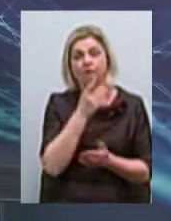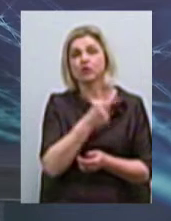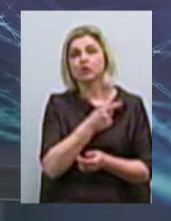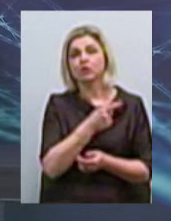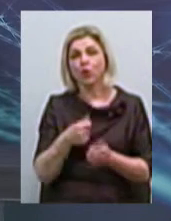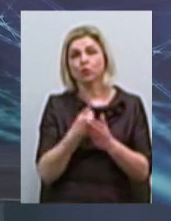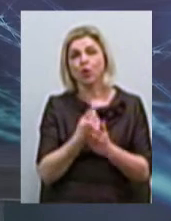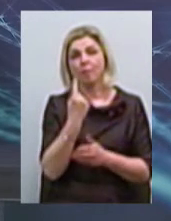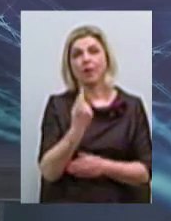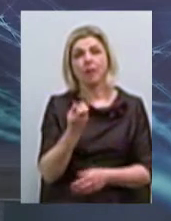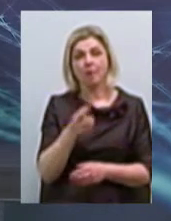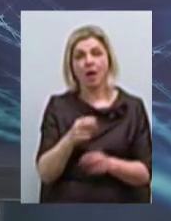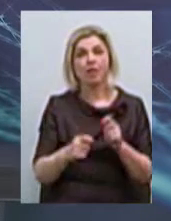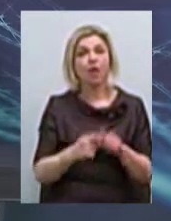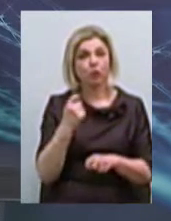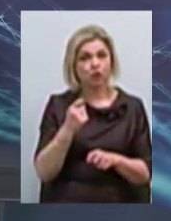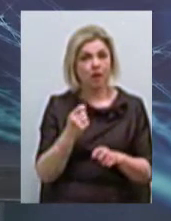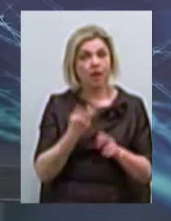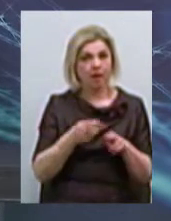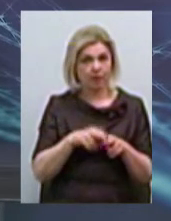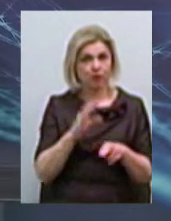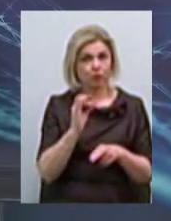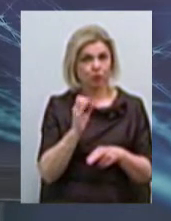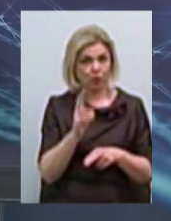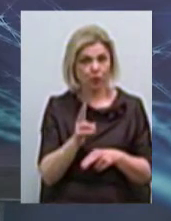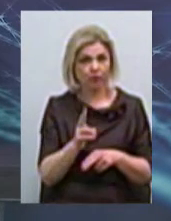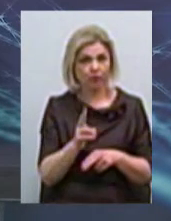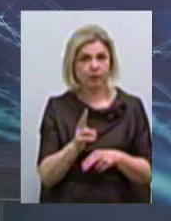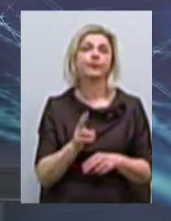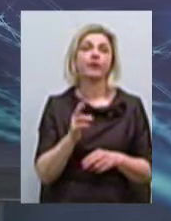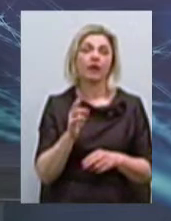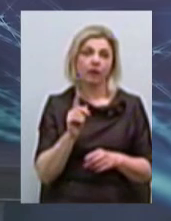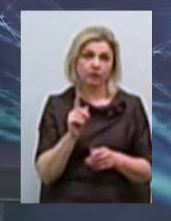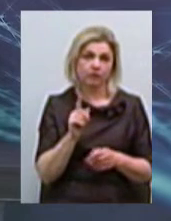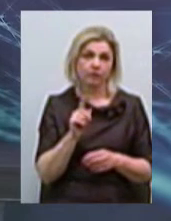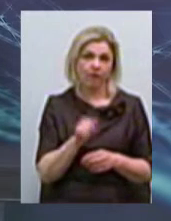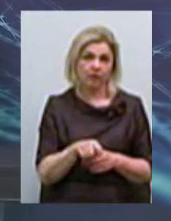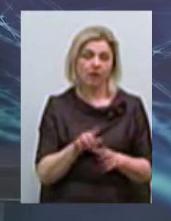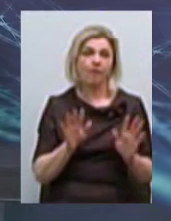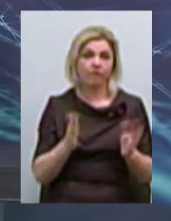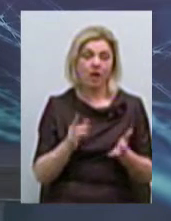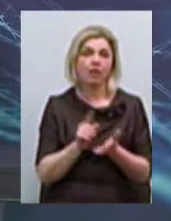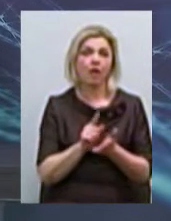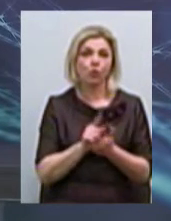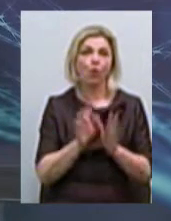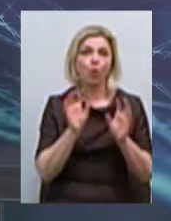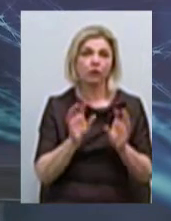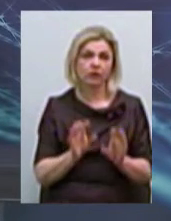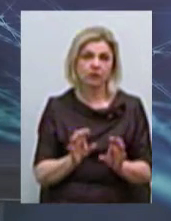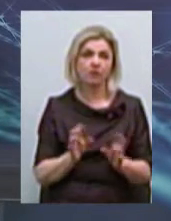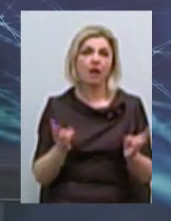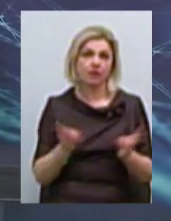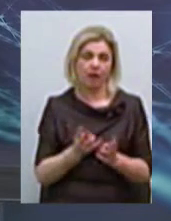до 1 травня, порушує терміни подання податкової декларації, у цьому випадку податковим кодексом